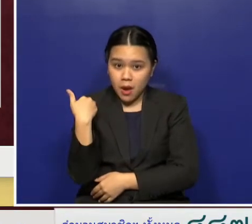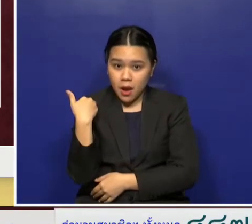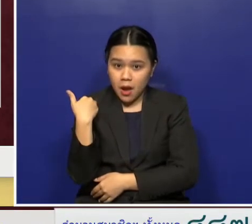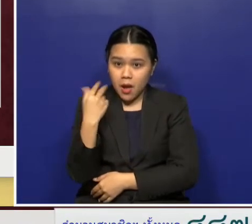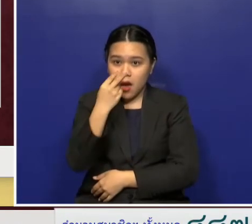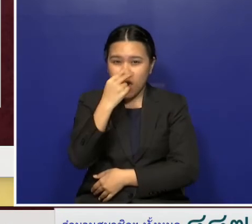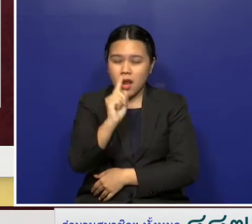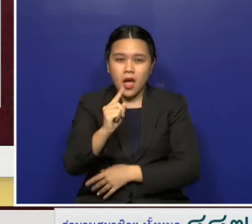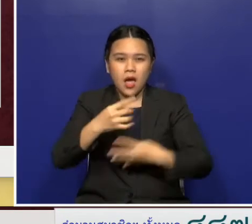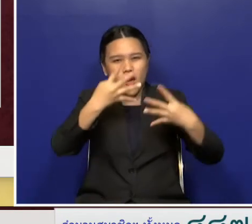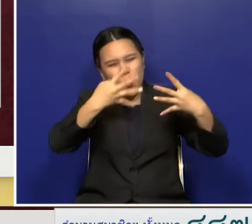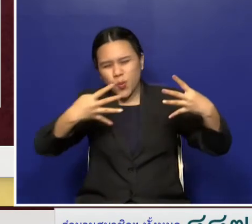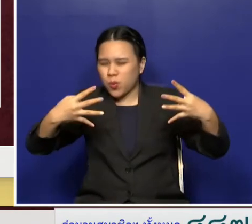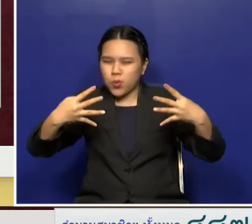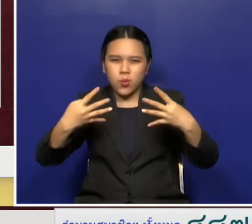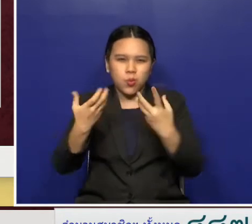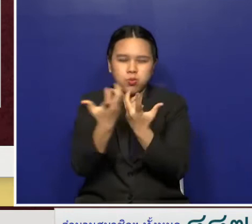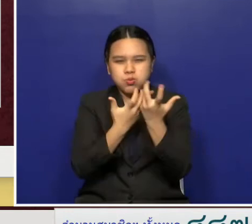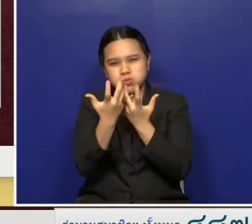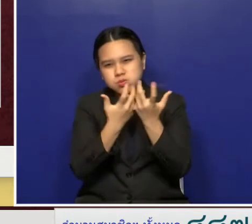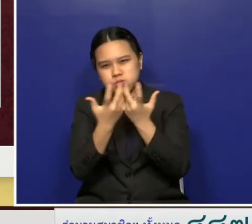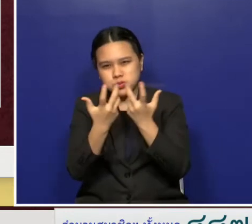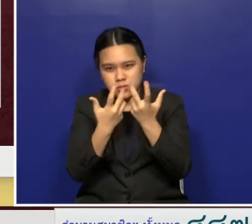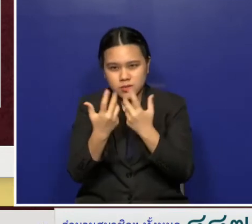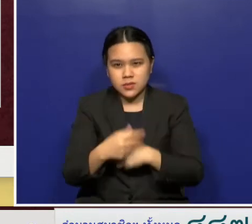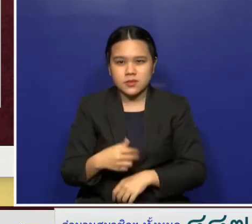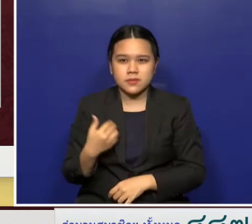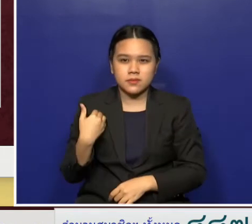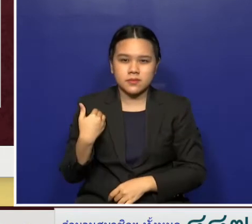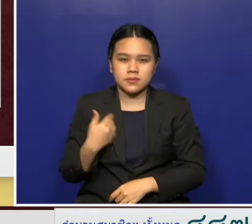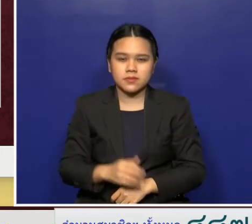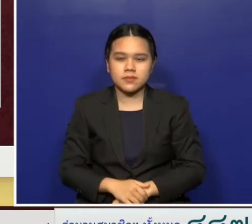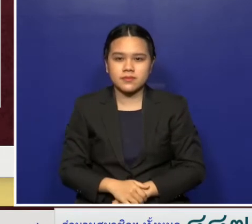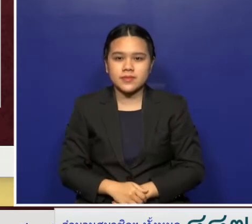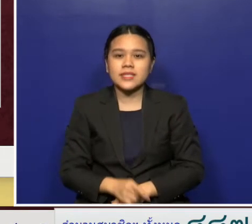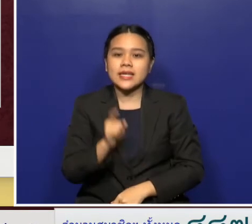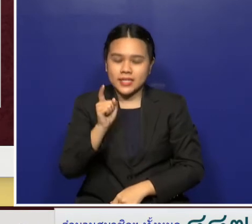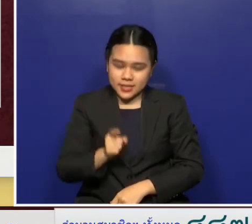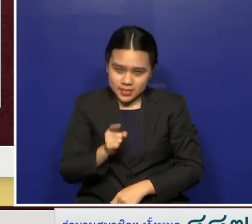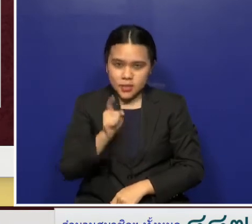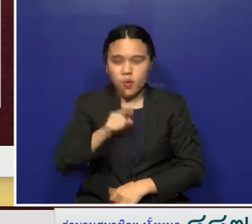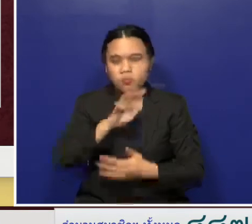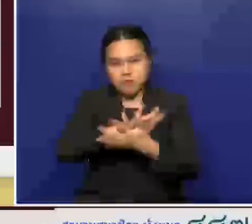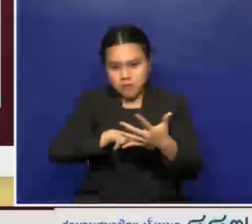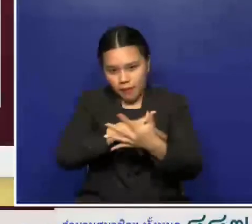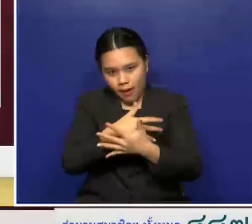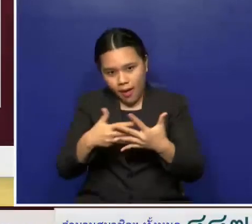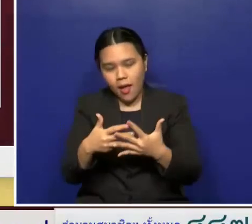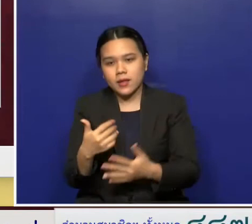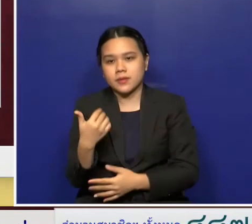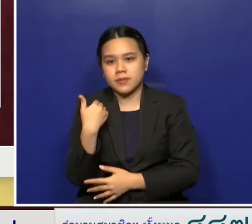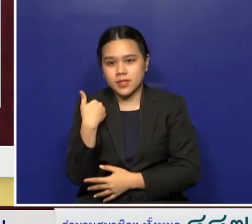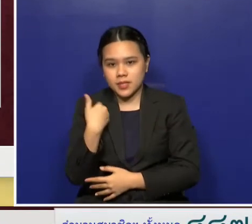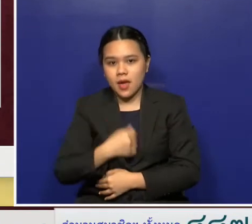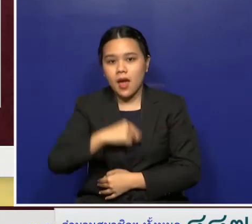สายไโรยาหมด ไม่วาป่่า จริ จริ ตองวางแผนครับประเทศไยพังเมือง